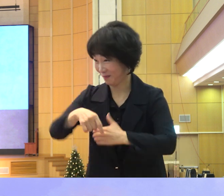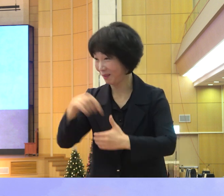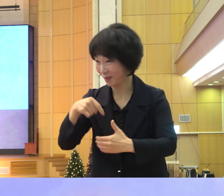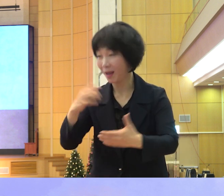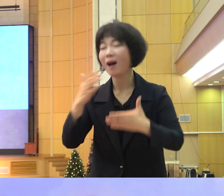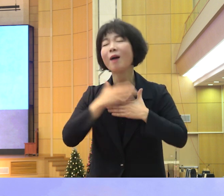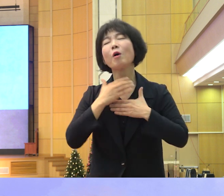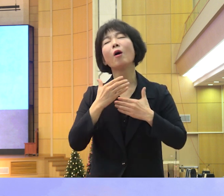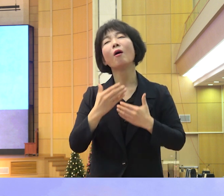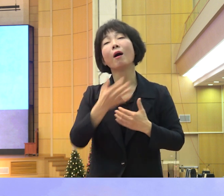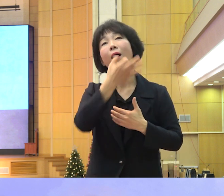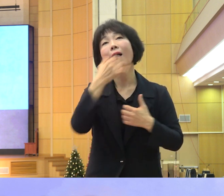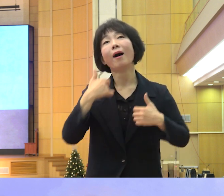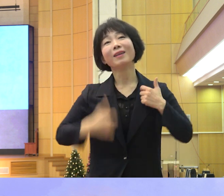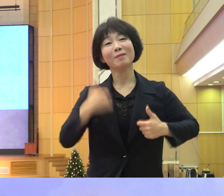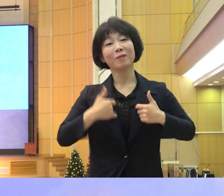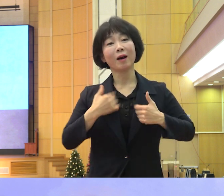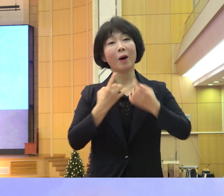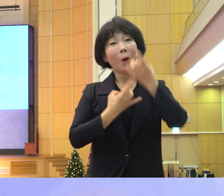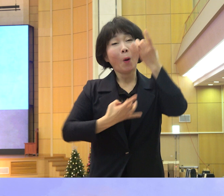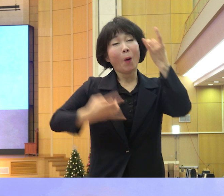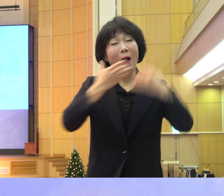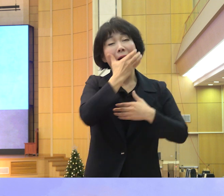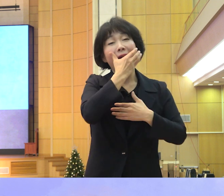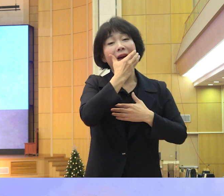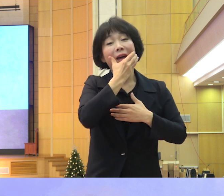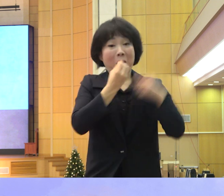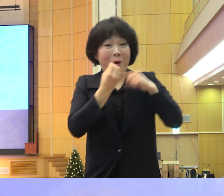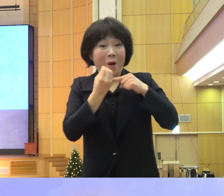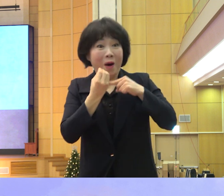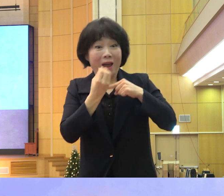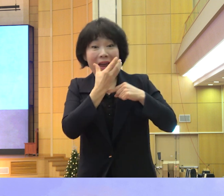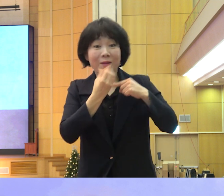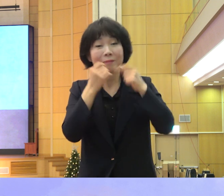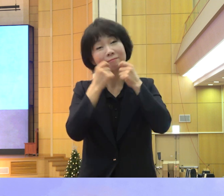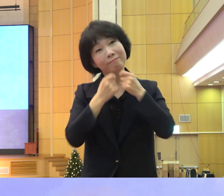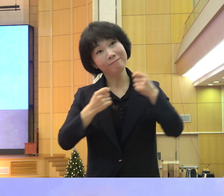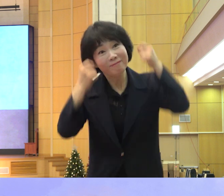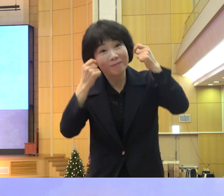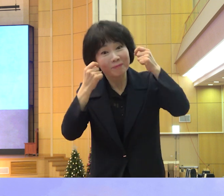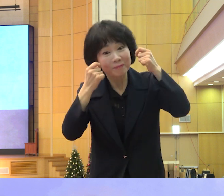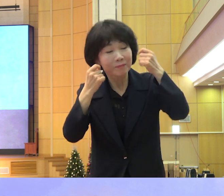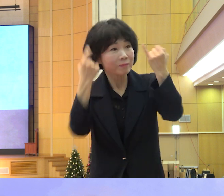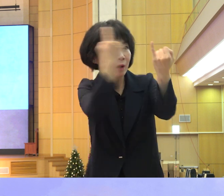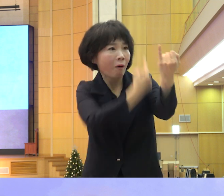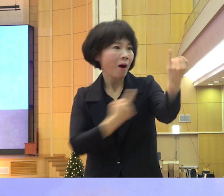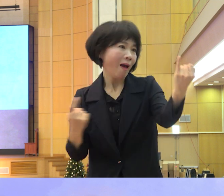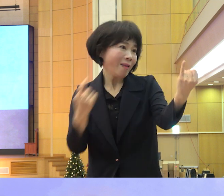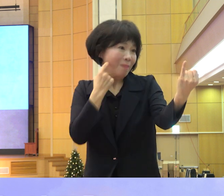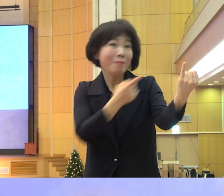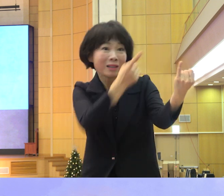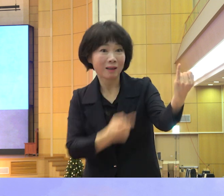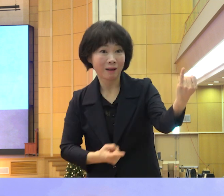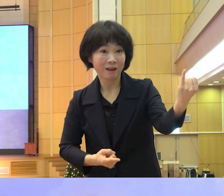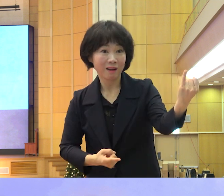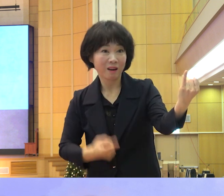평안하고 기쁘고 즐겁고 행복할 때 딱 누저 색깔 딱 바르면요 얼마나 예뻐.